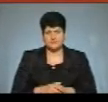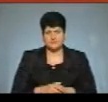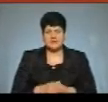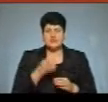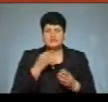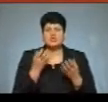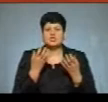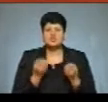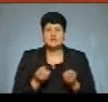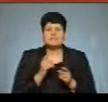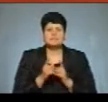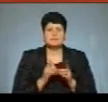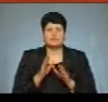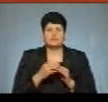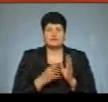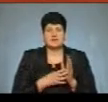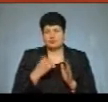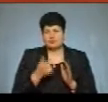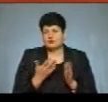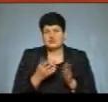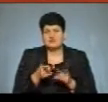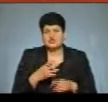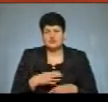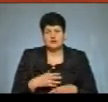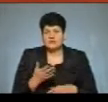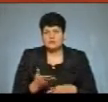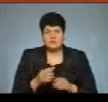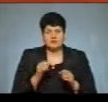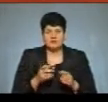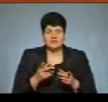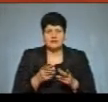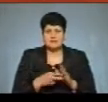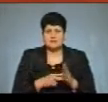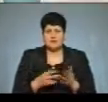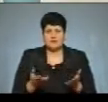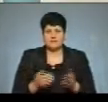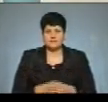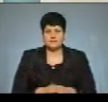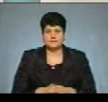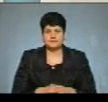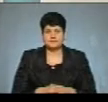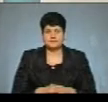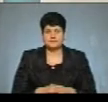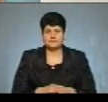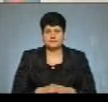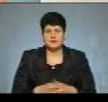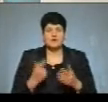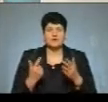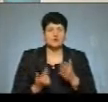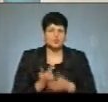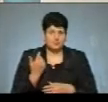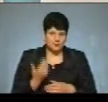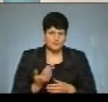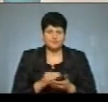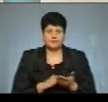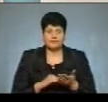ще зміни мають відбутися у 2019 році, які, можливо, ви очікуєте, але вони ще не заплановані? Ну, значить, знову ж таки,